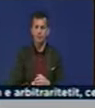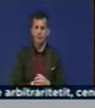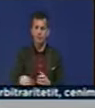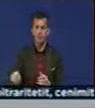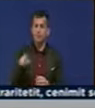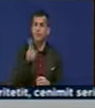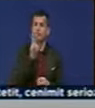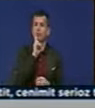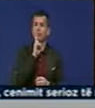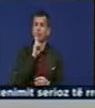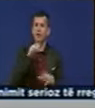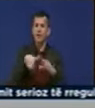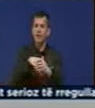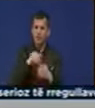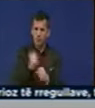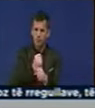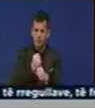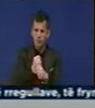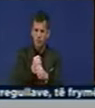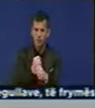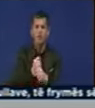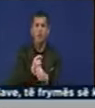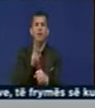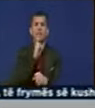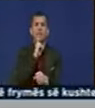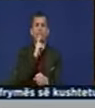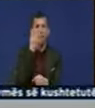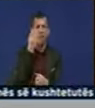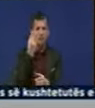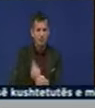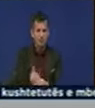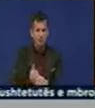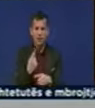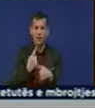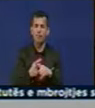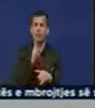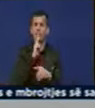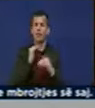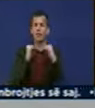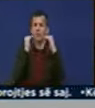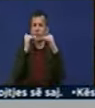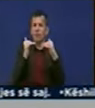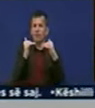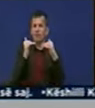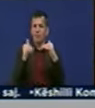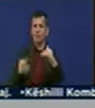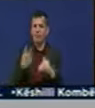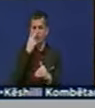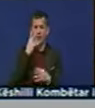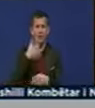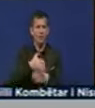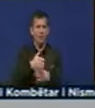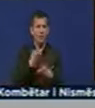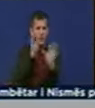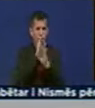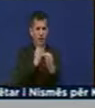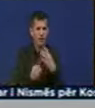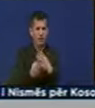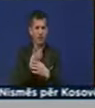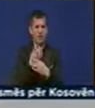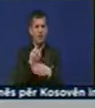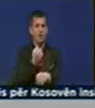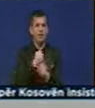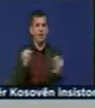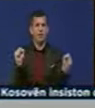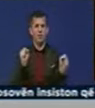më pak të punësuara, më pak të paguara dhe më pak të avancuara. E kjo nuk i kontribon zhvillimit demokratik të